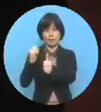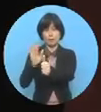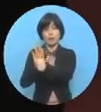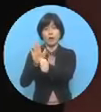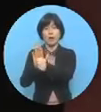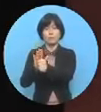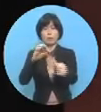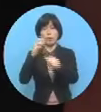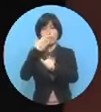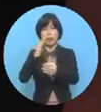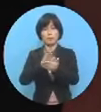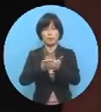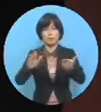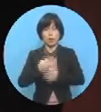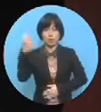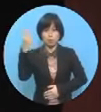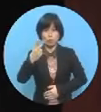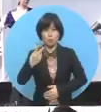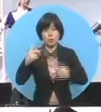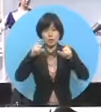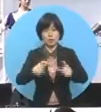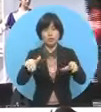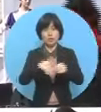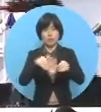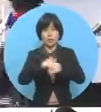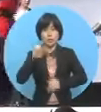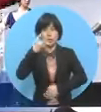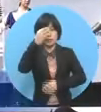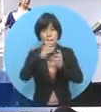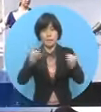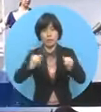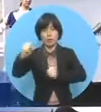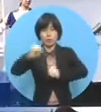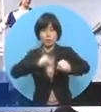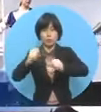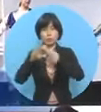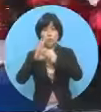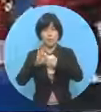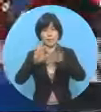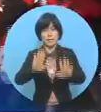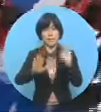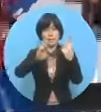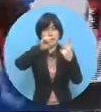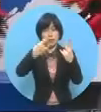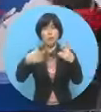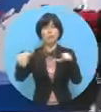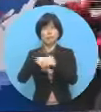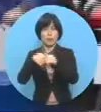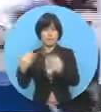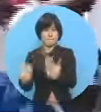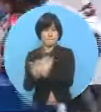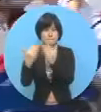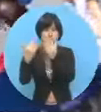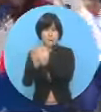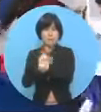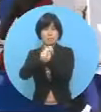동력으로 활용할 수 있습니다. 또한 지역 문화예술인의 창작활동 활성화를 통해